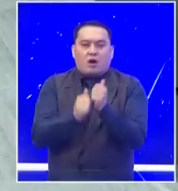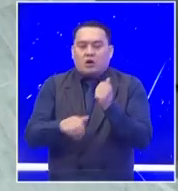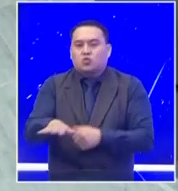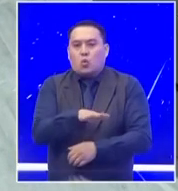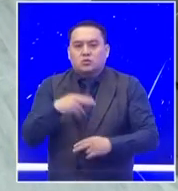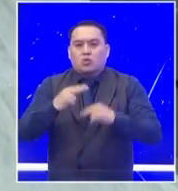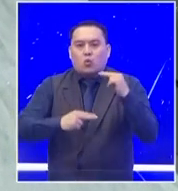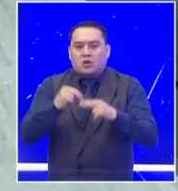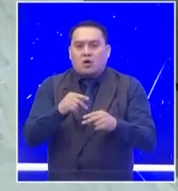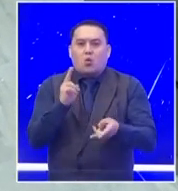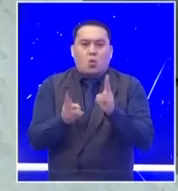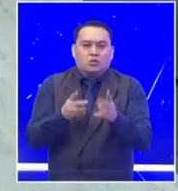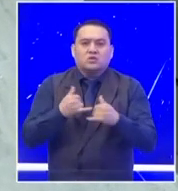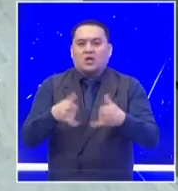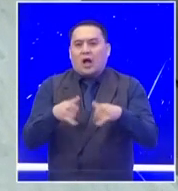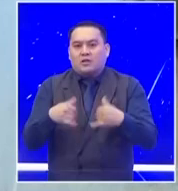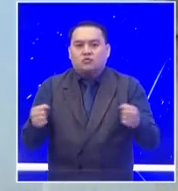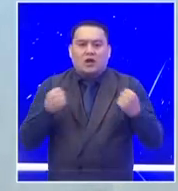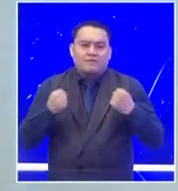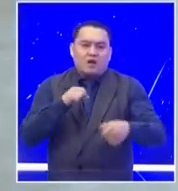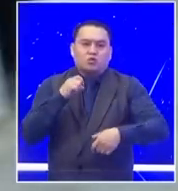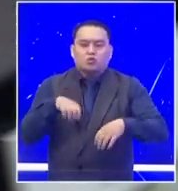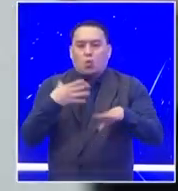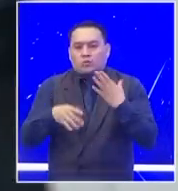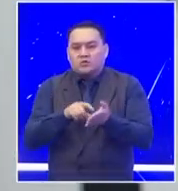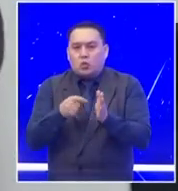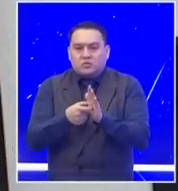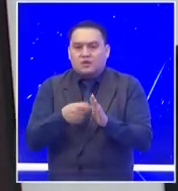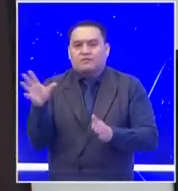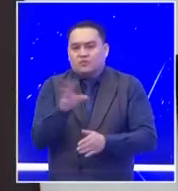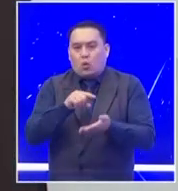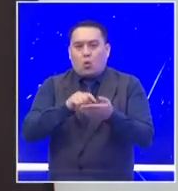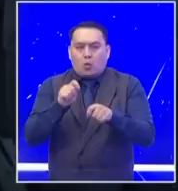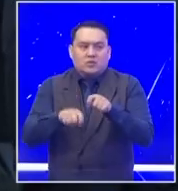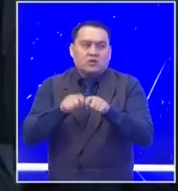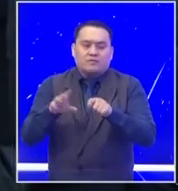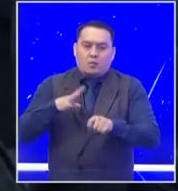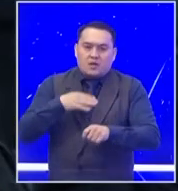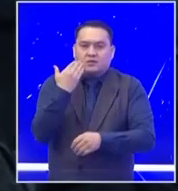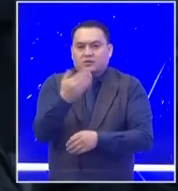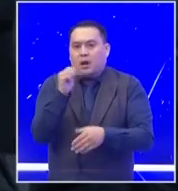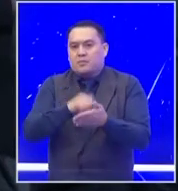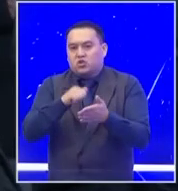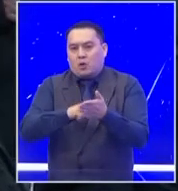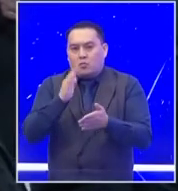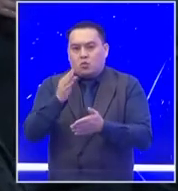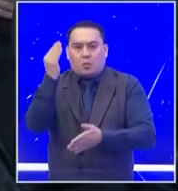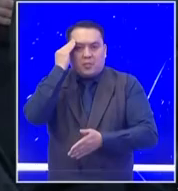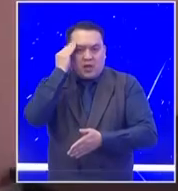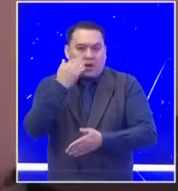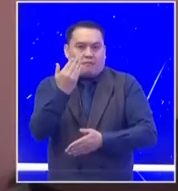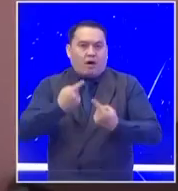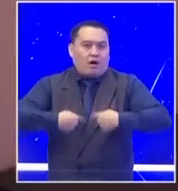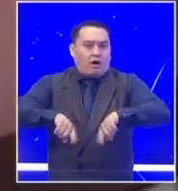строящегося объекта. Кухня, столовая, кинозал, студенческие комнаты. Конструктивная критика главы области и его замечания были приняты к сведению